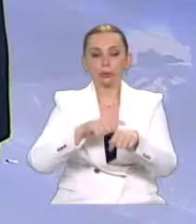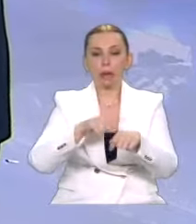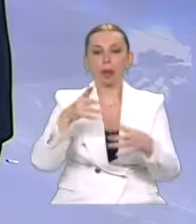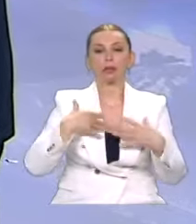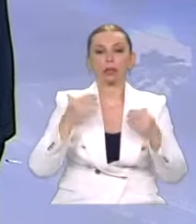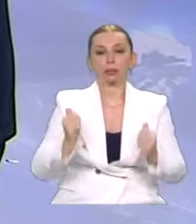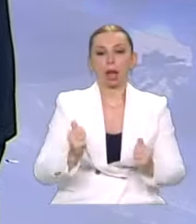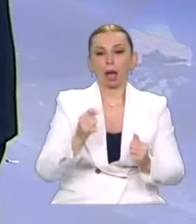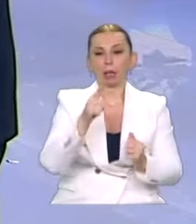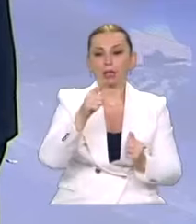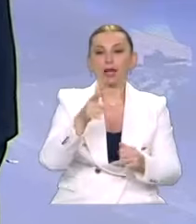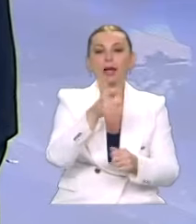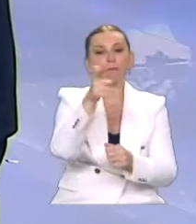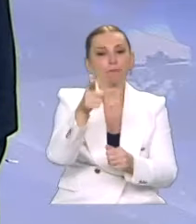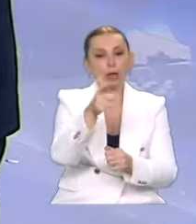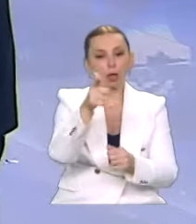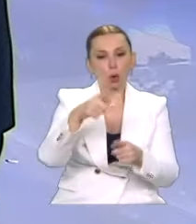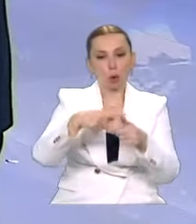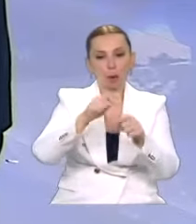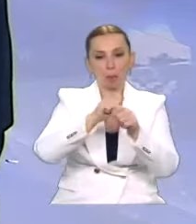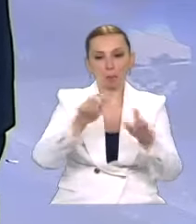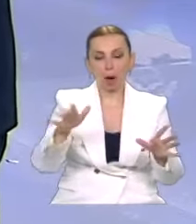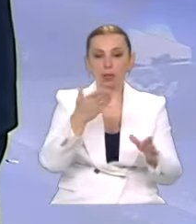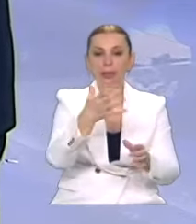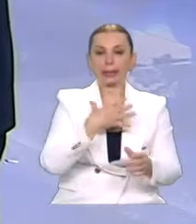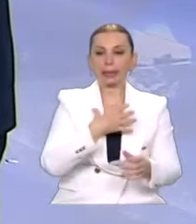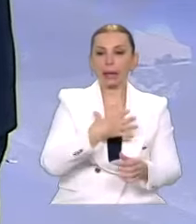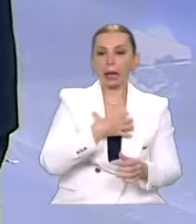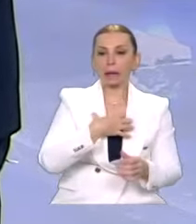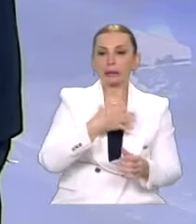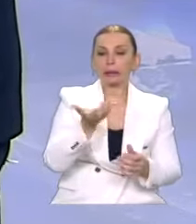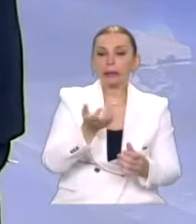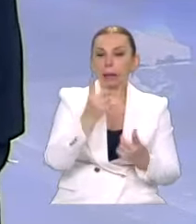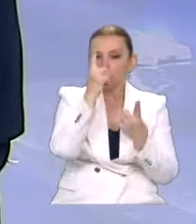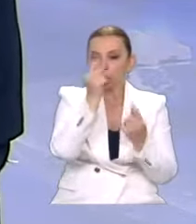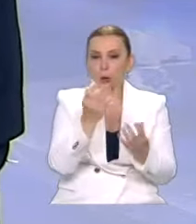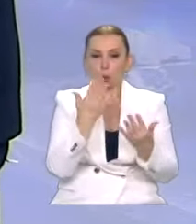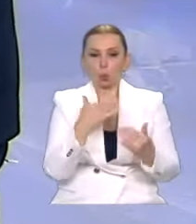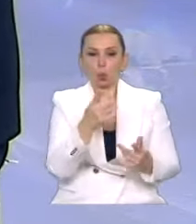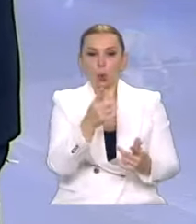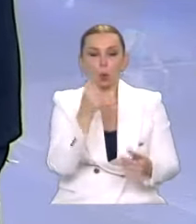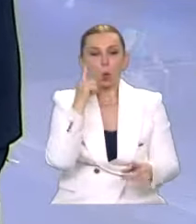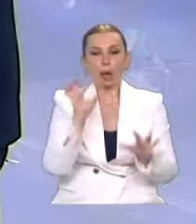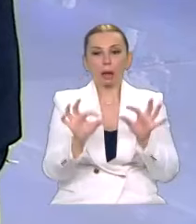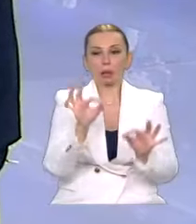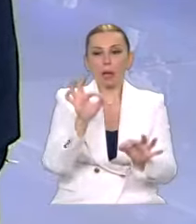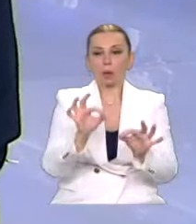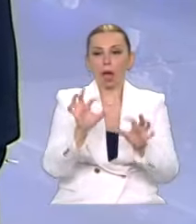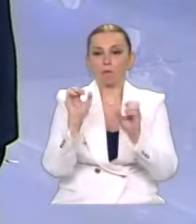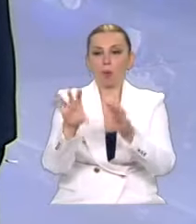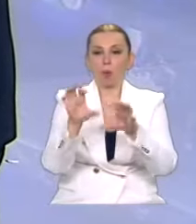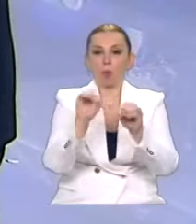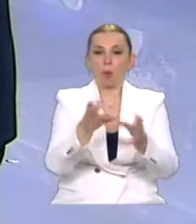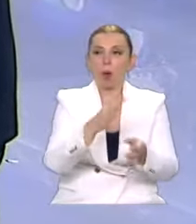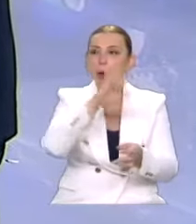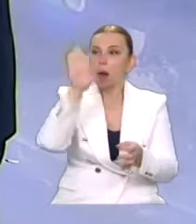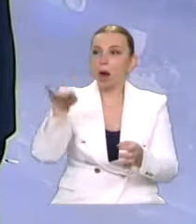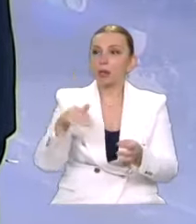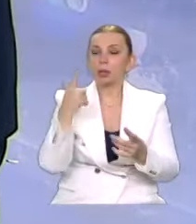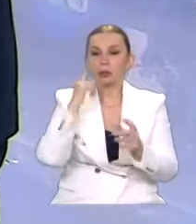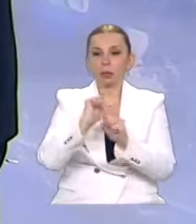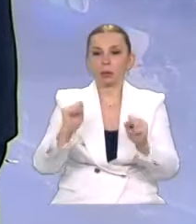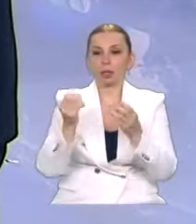videoları yayınlıyordu takipçilerine. Hiçbir bilgisi olmadan tedavi yöntemleri anlatıyordu. Yani aslında onların sağlığını tehlikeye atıyordu.